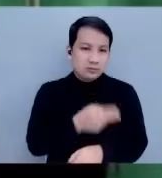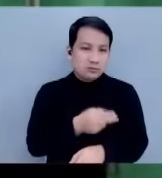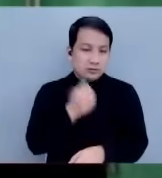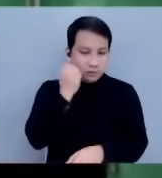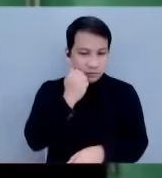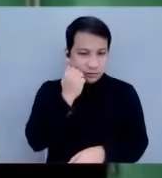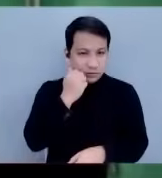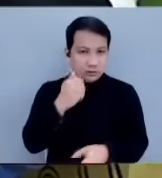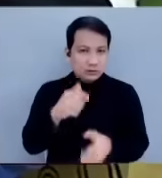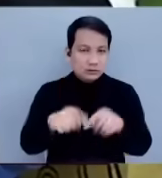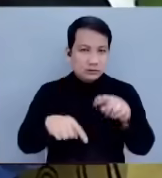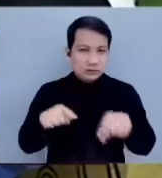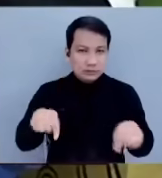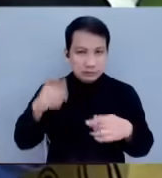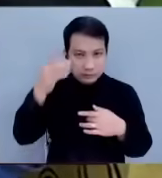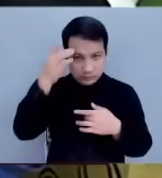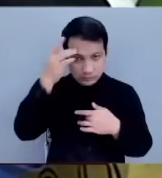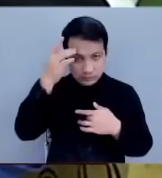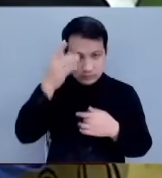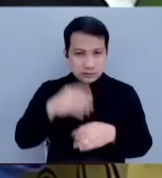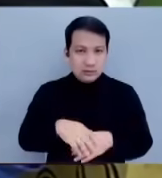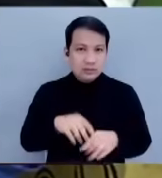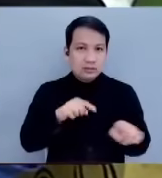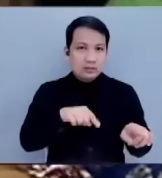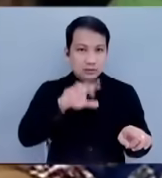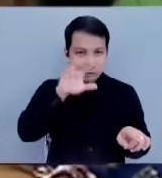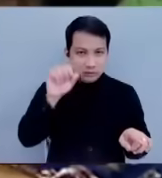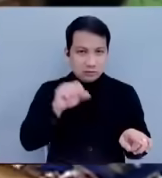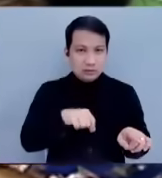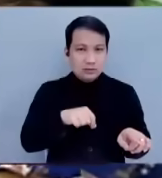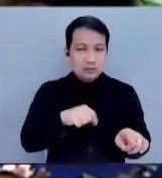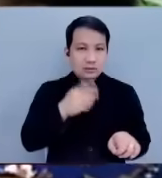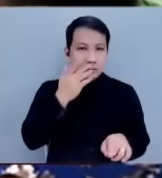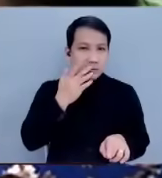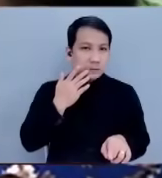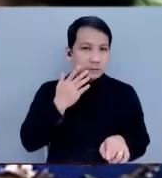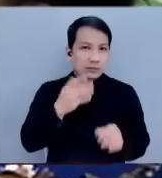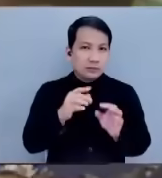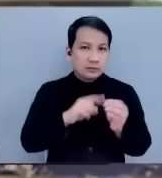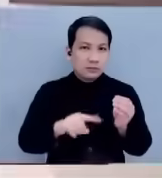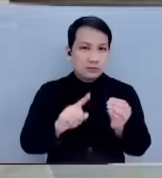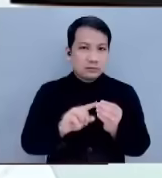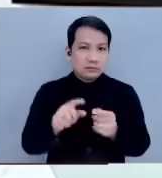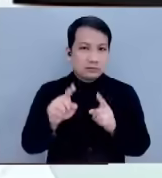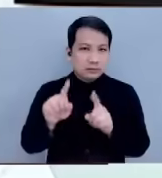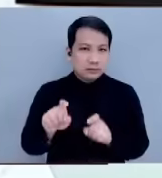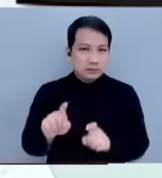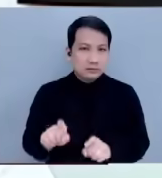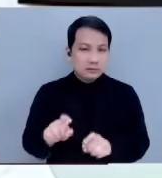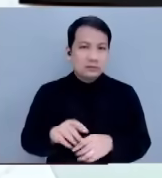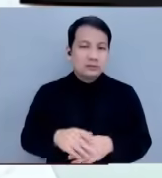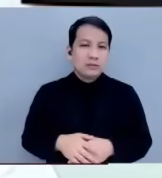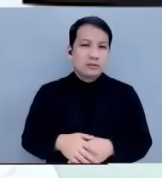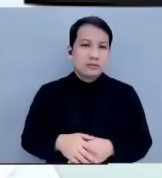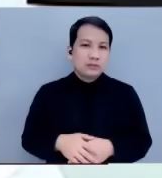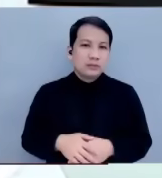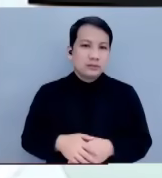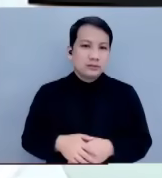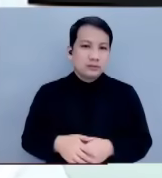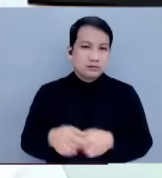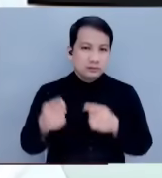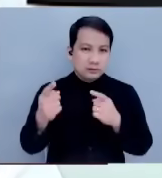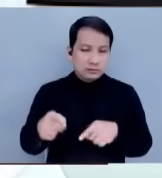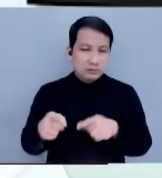ibang karamdaman. Nakikitaan din sila ng mga flu-like symptoms kaya tinetest. Incidentally, no, pag